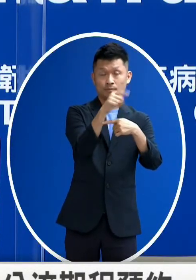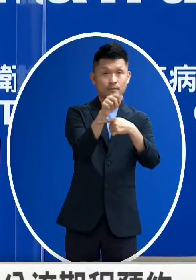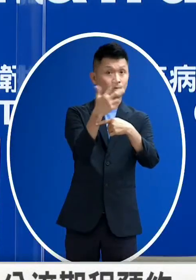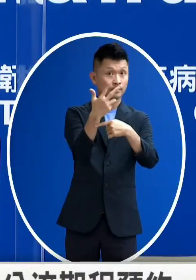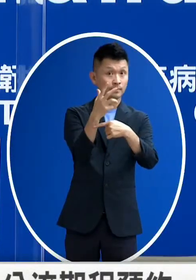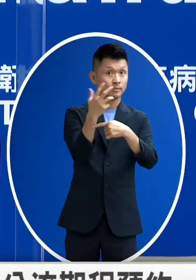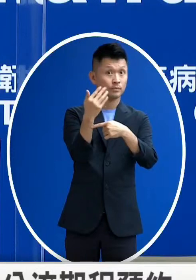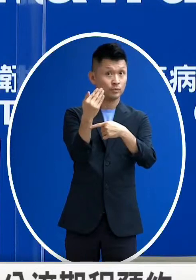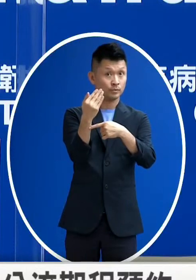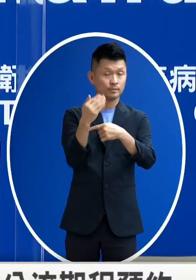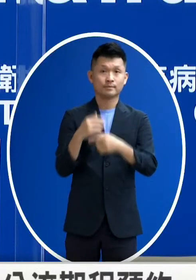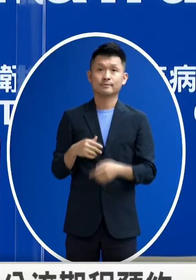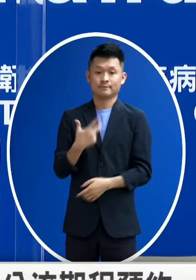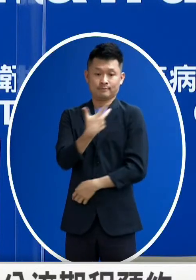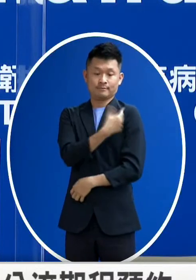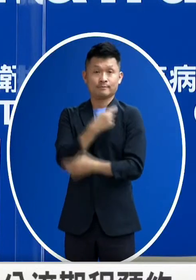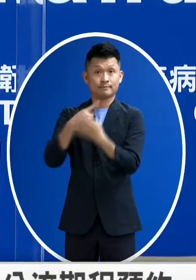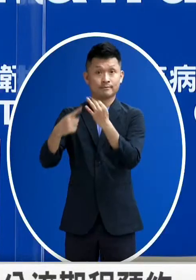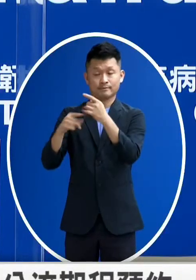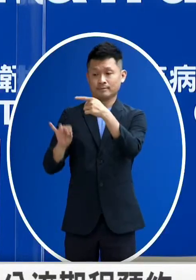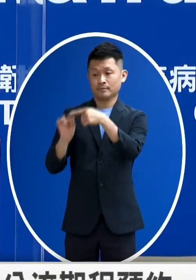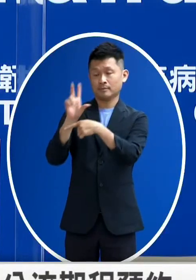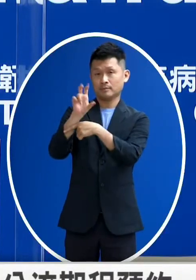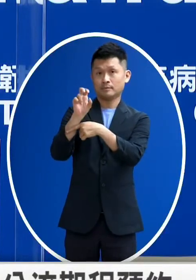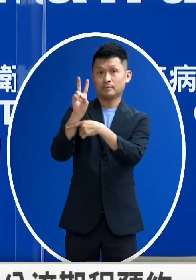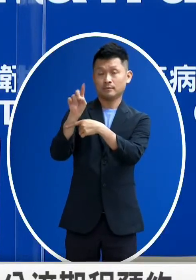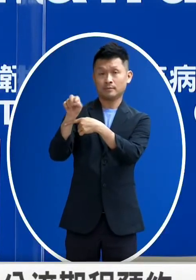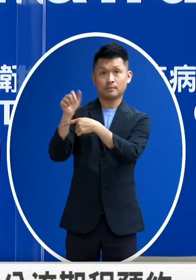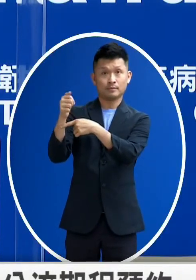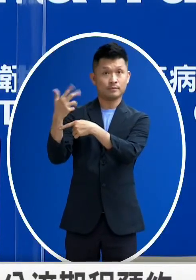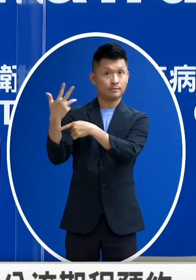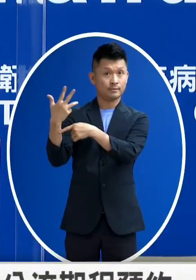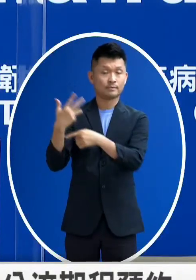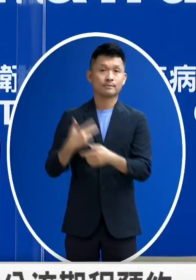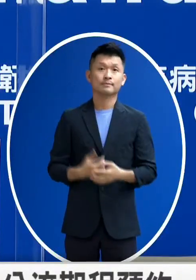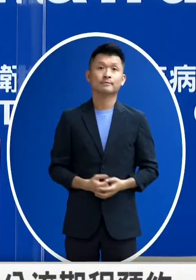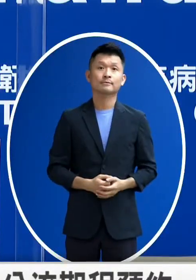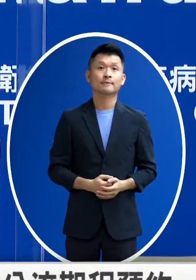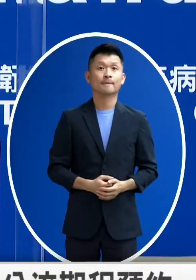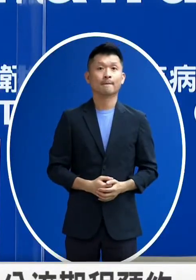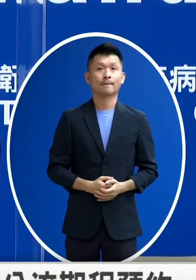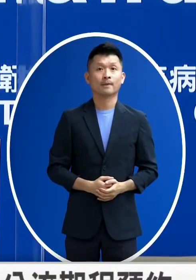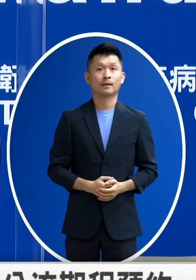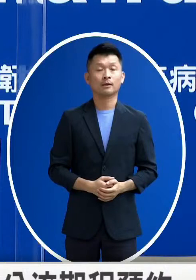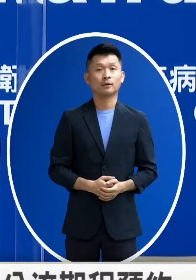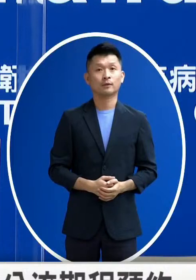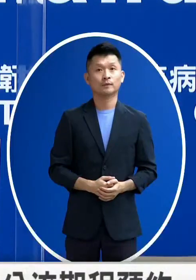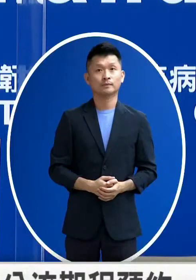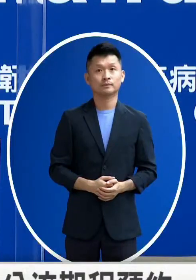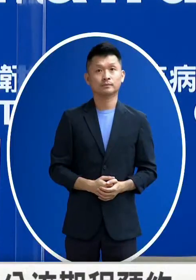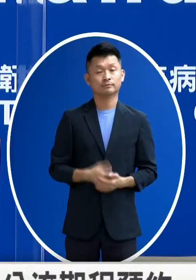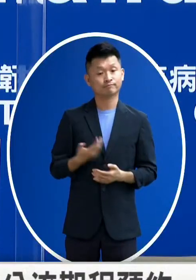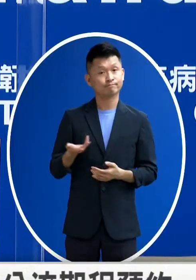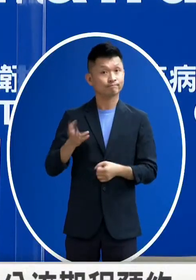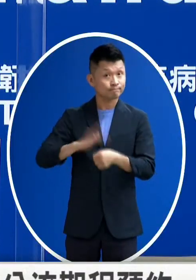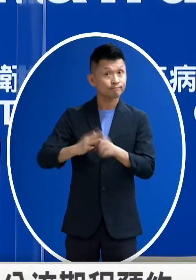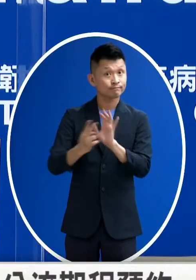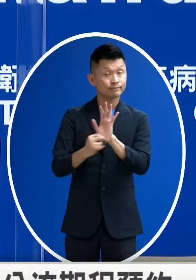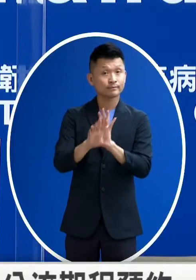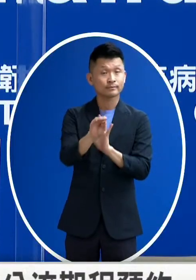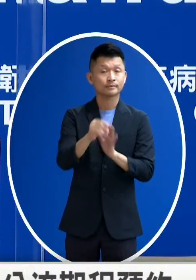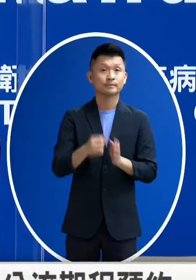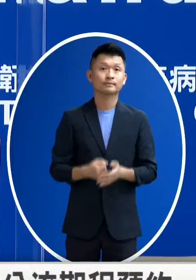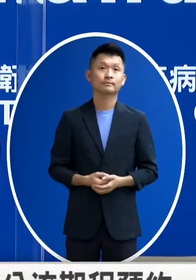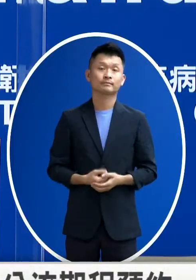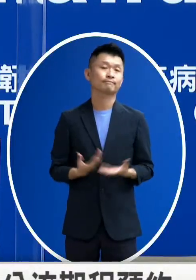57.89%， 那剂次人口比是 72.58%、哦、那美国部有要补充没有？